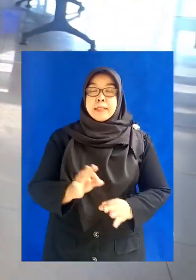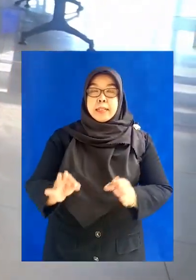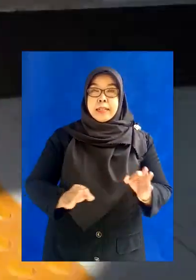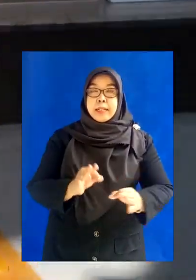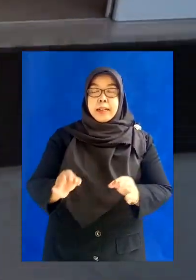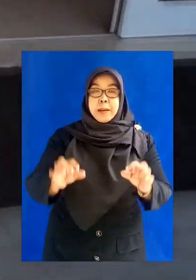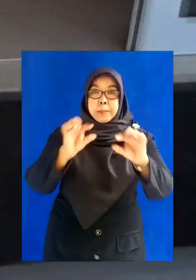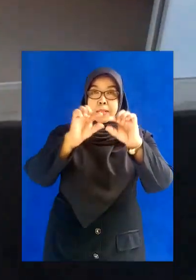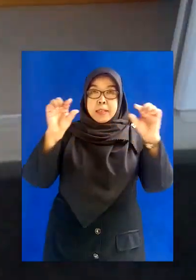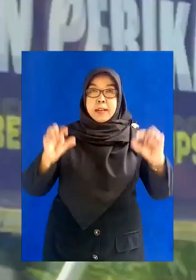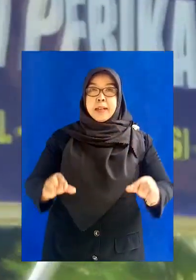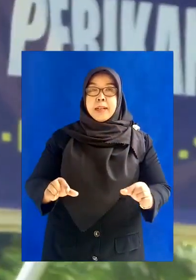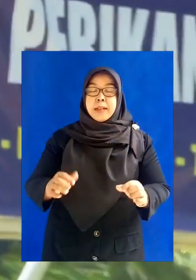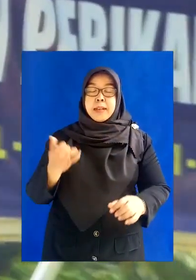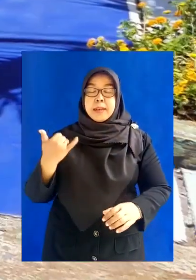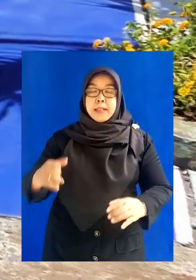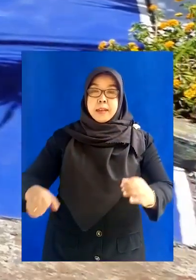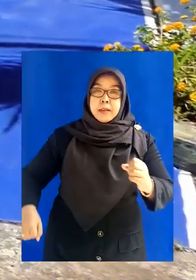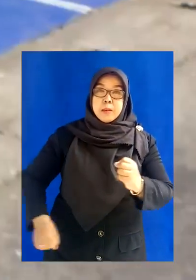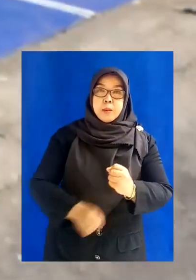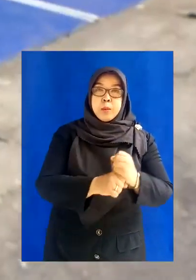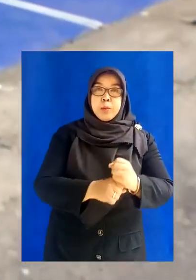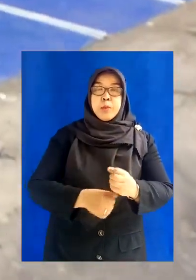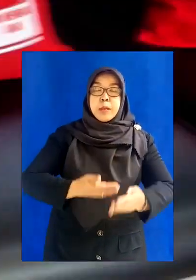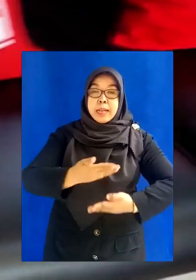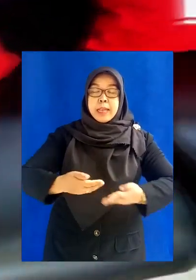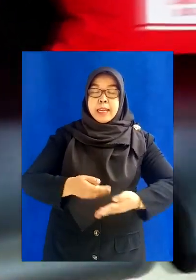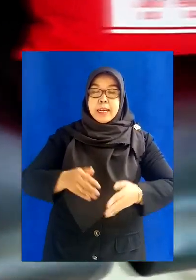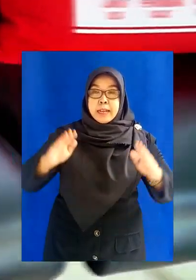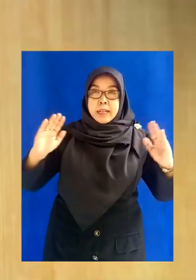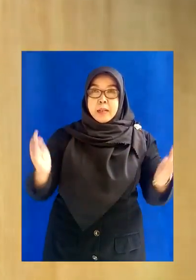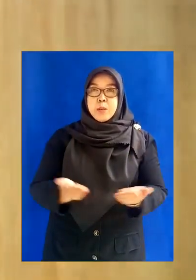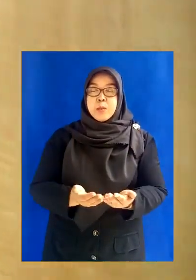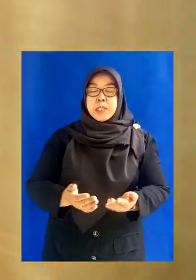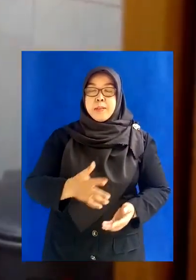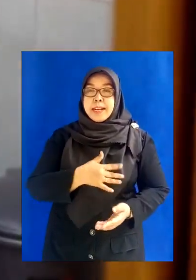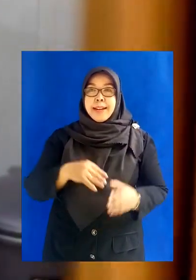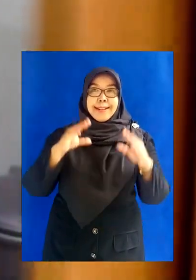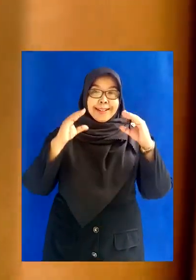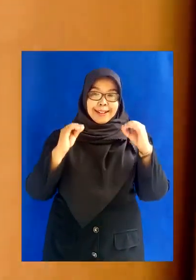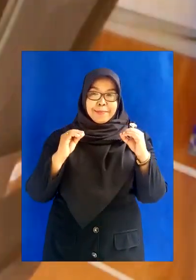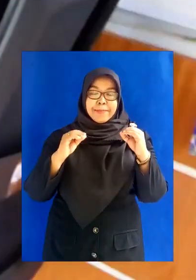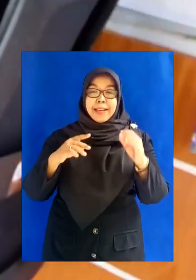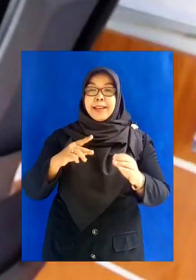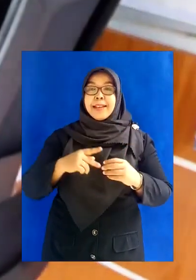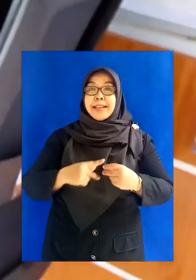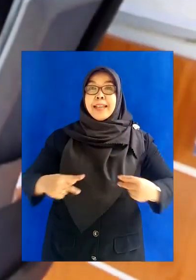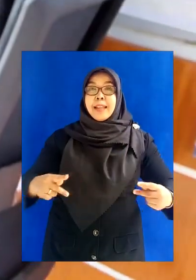Berikut adalah sarpras PPS Cilacap yang mendukung pelayanan inklusif dan ramah kelompok rentan.